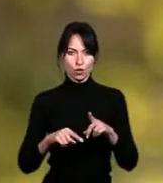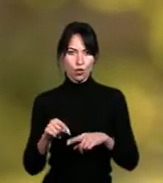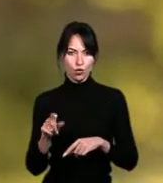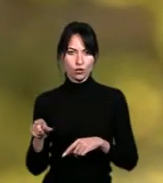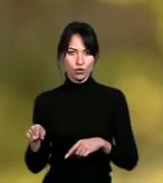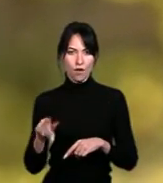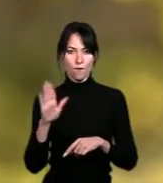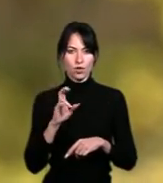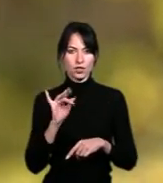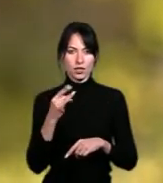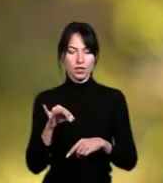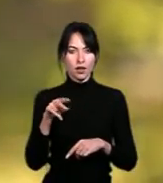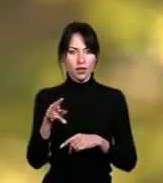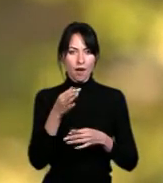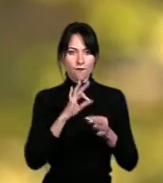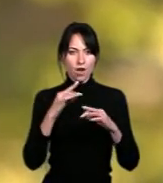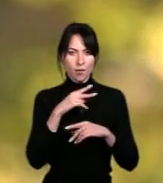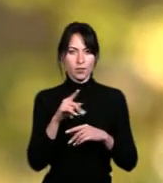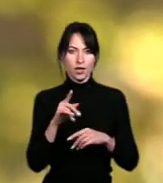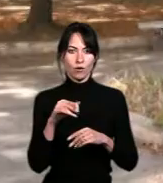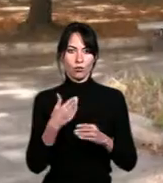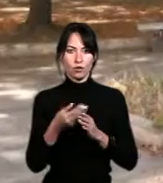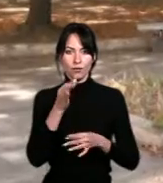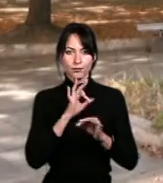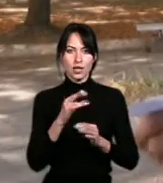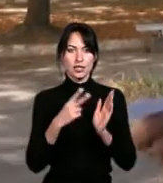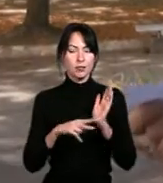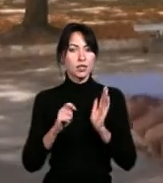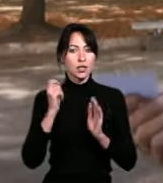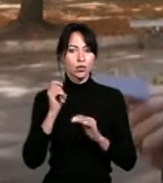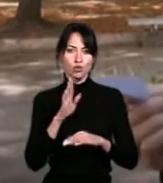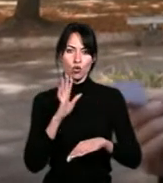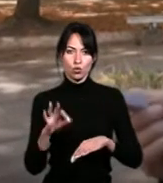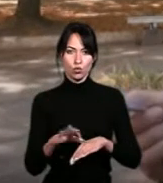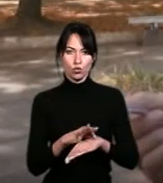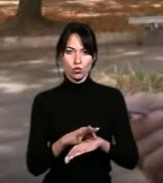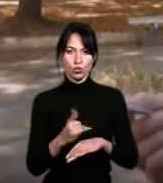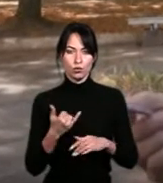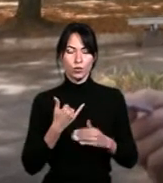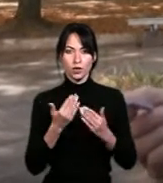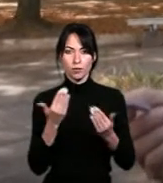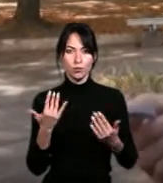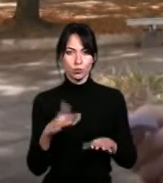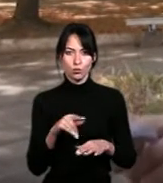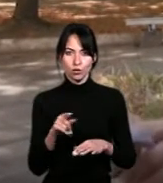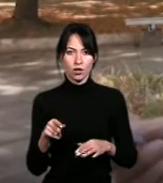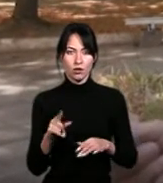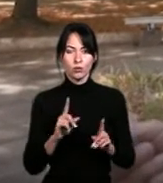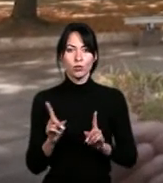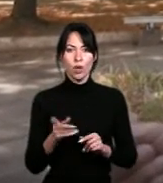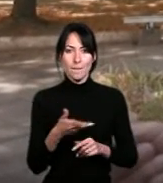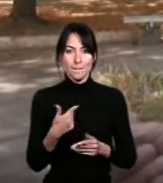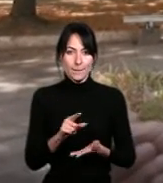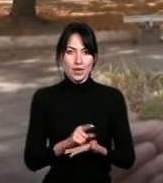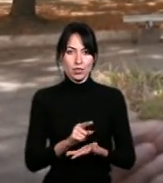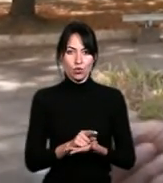Володимир Скирда йде в аптеку по ліки для 70-річної дружини. У мене по останніх коштів вже займати треба буде, тому що ми ж